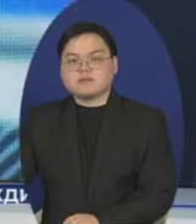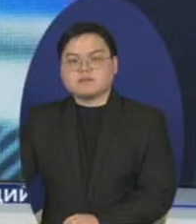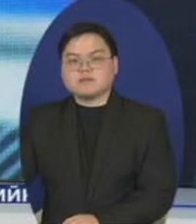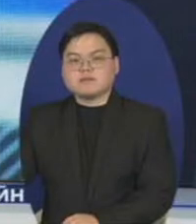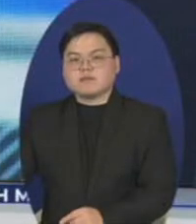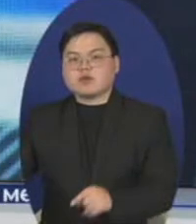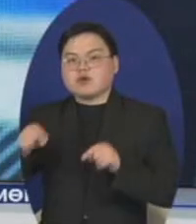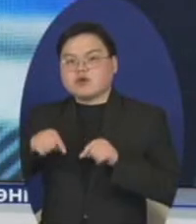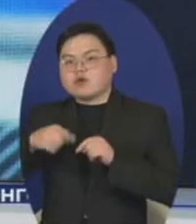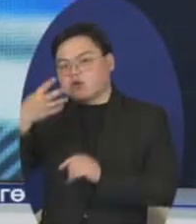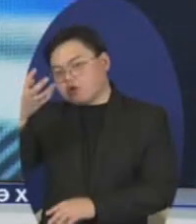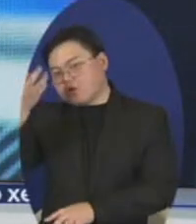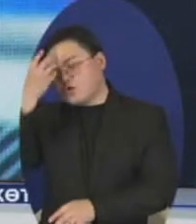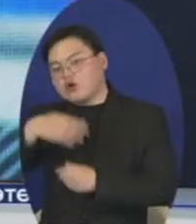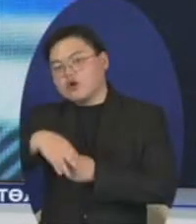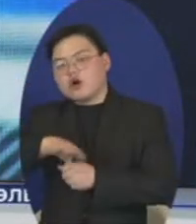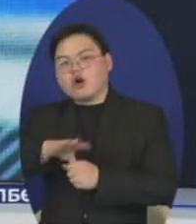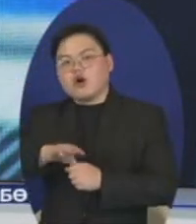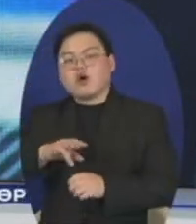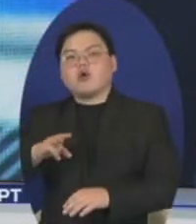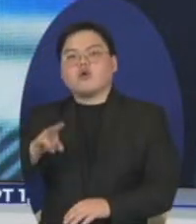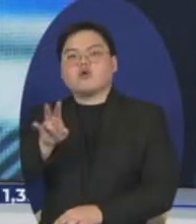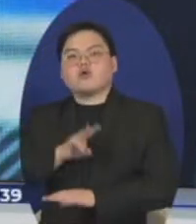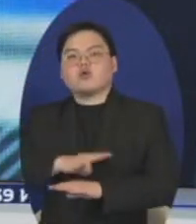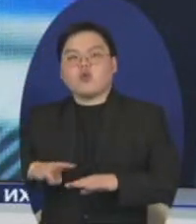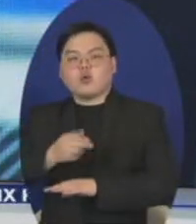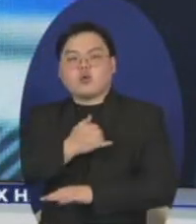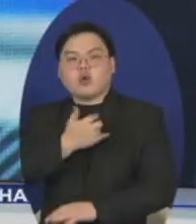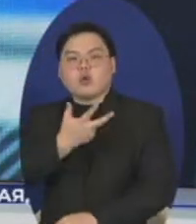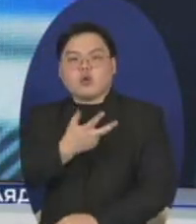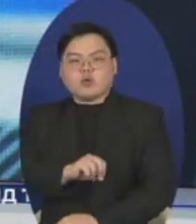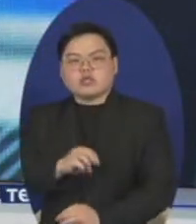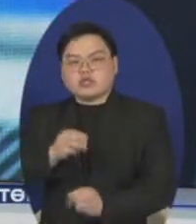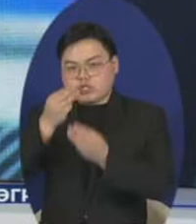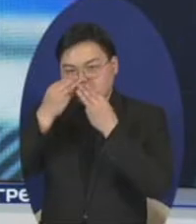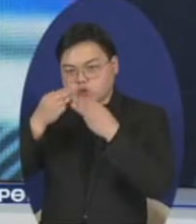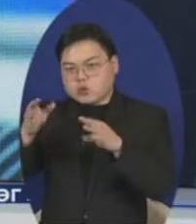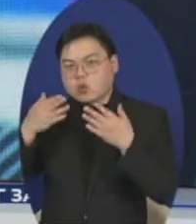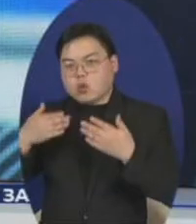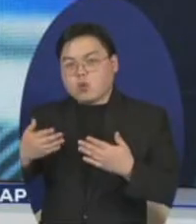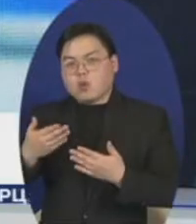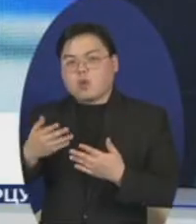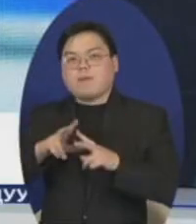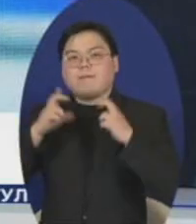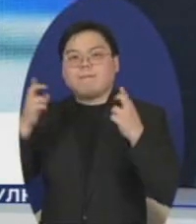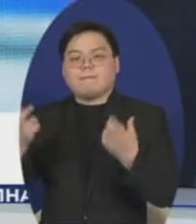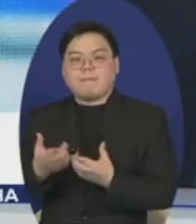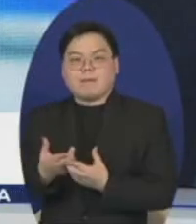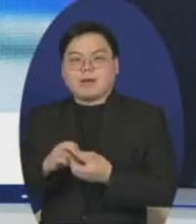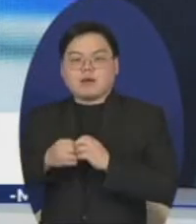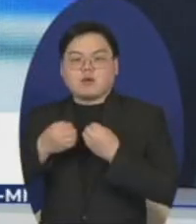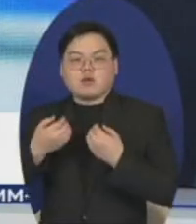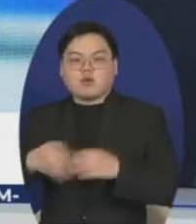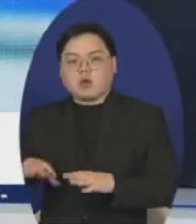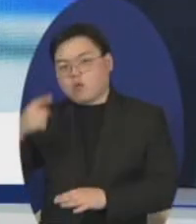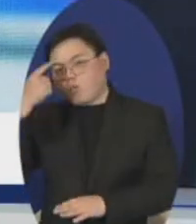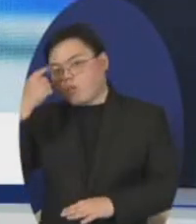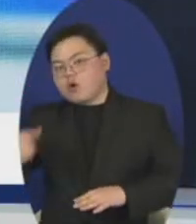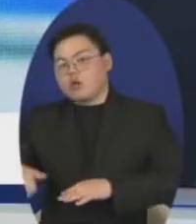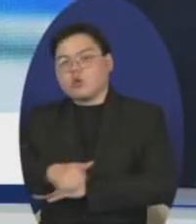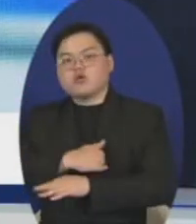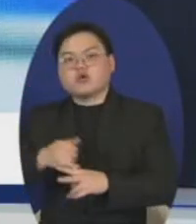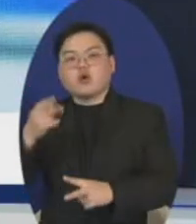Өнөөдөр төрийн ордондо нутгийн удирдлага 30 эрдэм шинжилгээний баг хурал боллоо. Монгол улсын засгийн захиргаа нутаг дэвсгэрийн нэгж түүний удирдлагын тухай